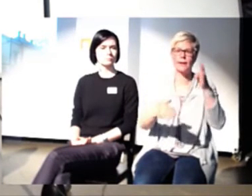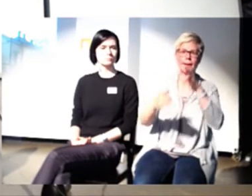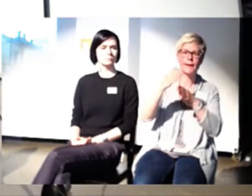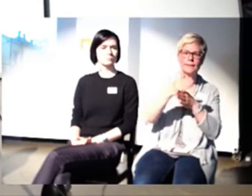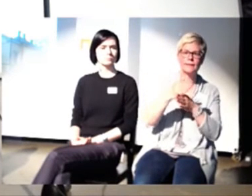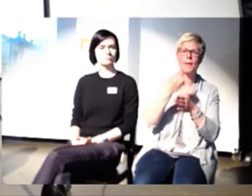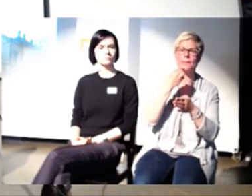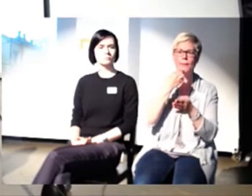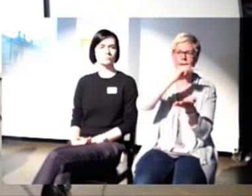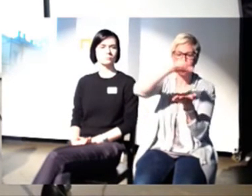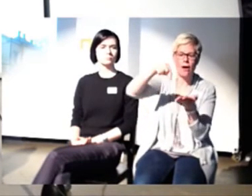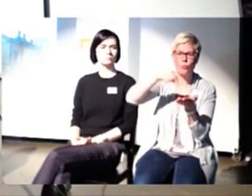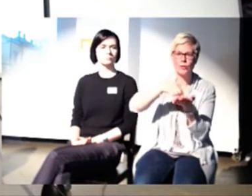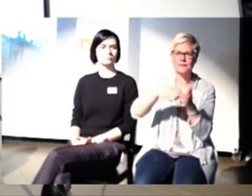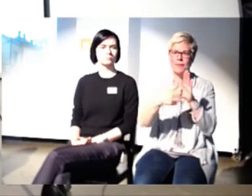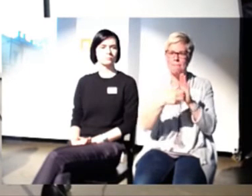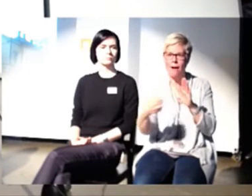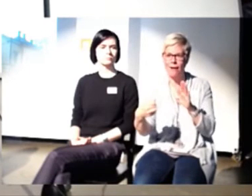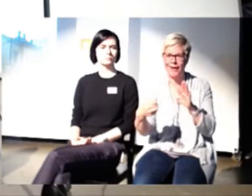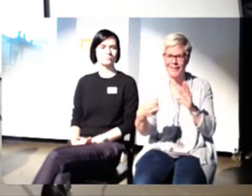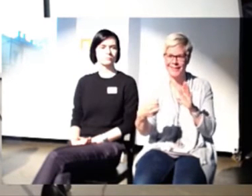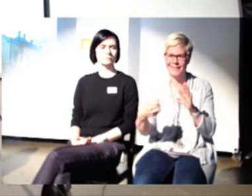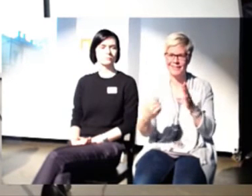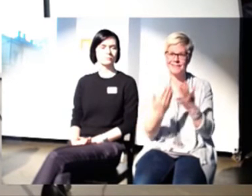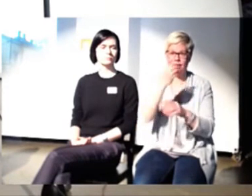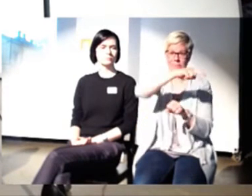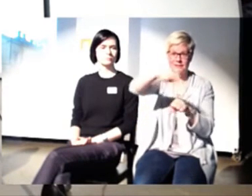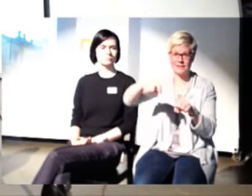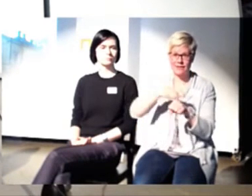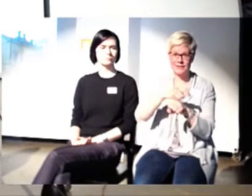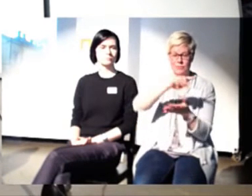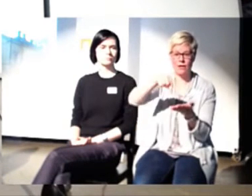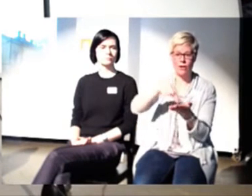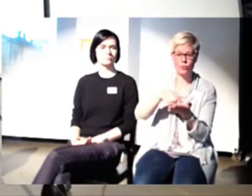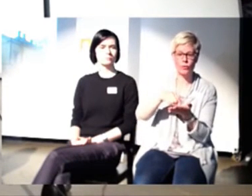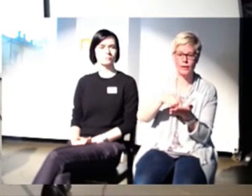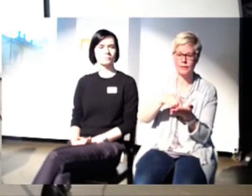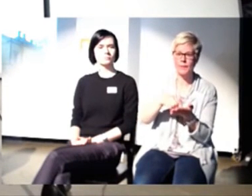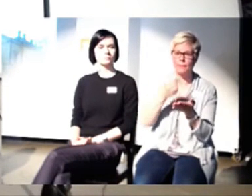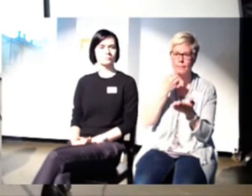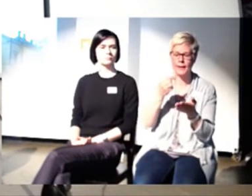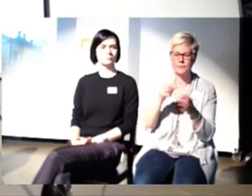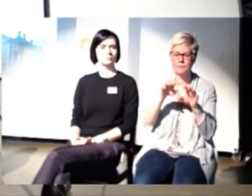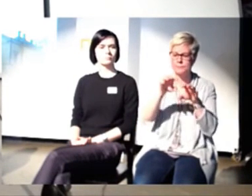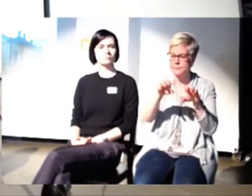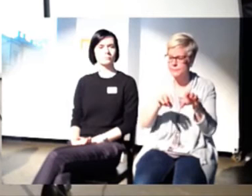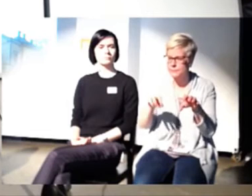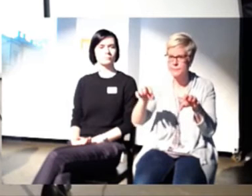pieni kaupunki tai malli Tammisaaresta, niin kuin ideamalli, niin kuin, että siinä käytiin läpi